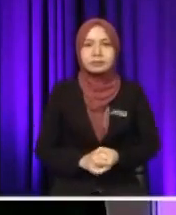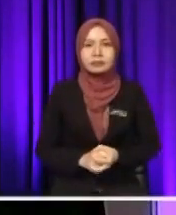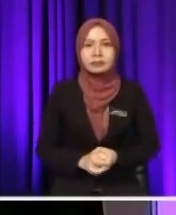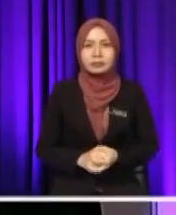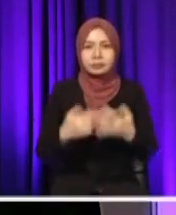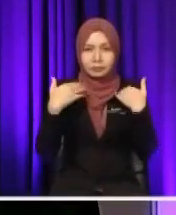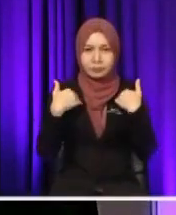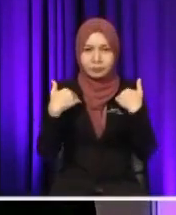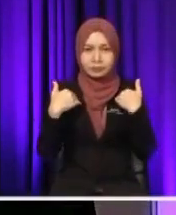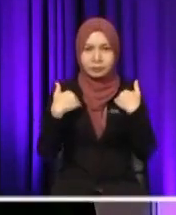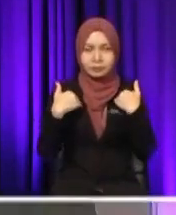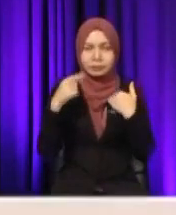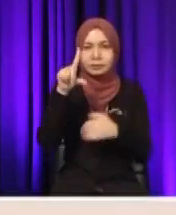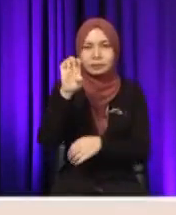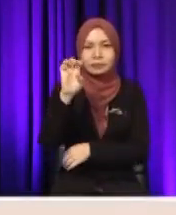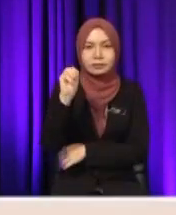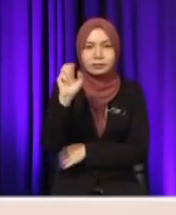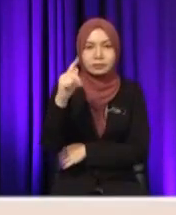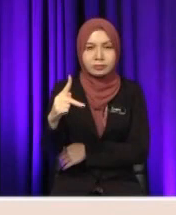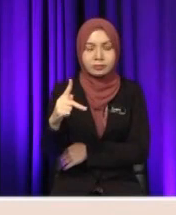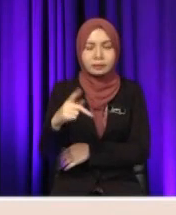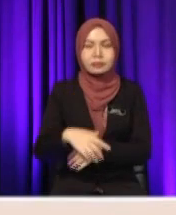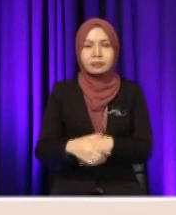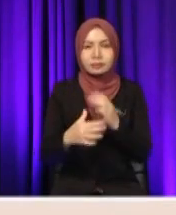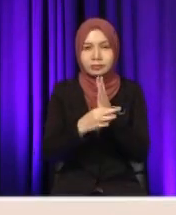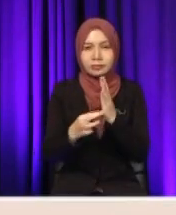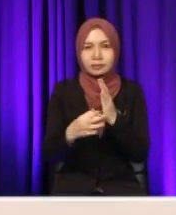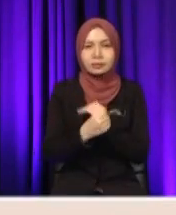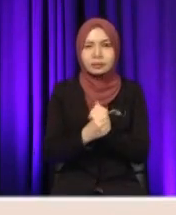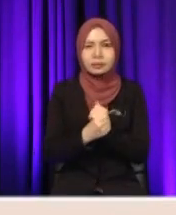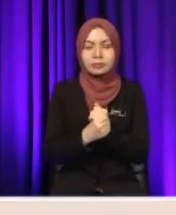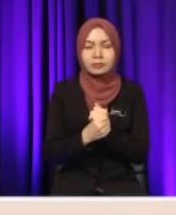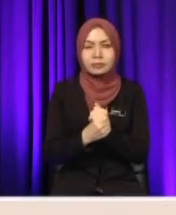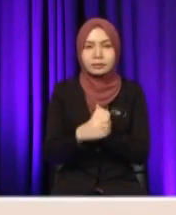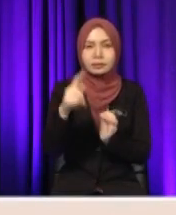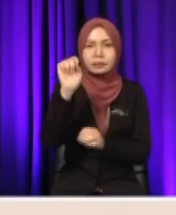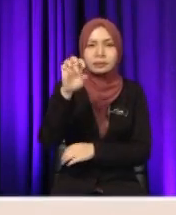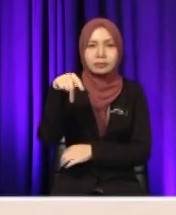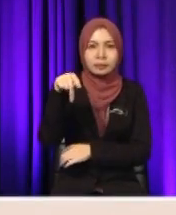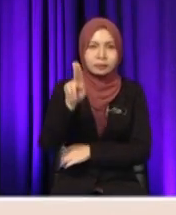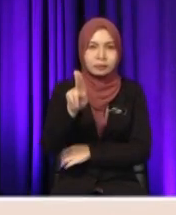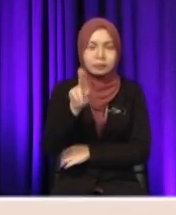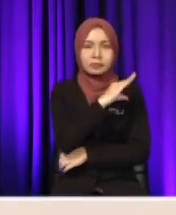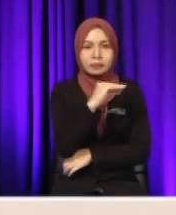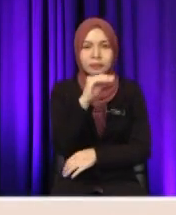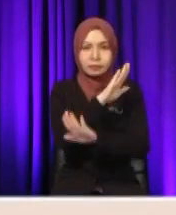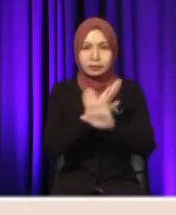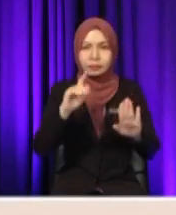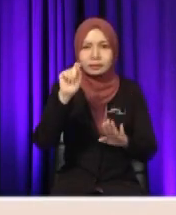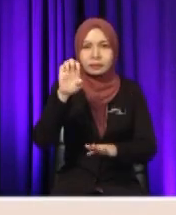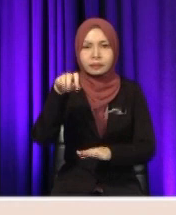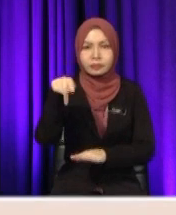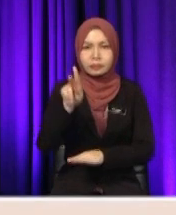minyak sawit merupakan sejenis minyak yang seimbang dengan jumlah lemak tepu dan lemak tak tepu. Kalau kita tahu bahawa